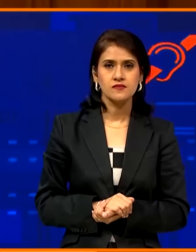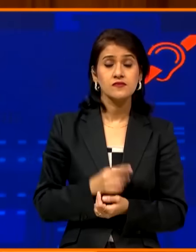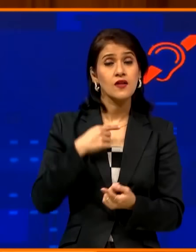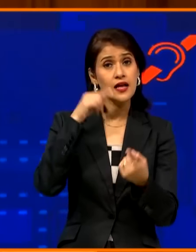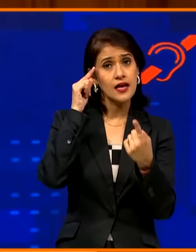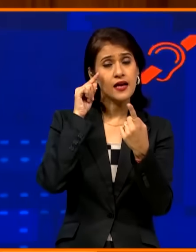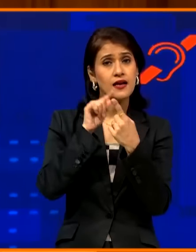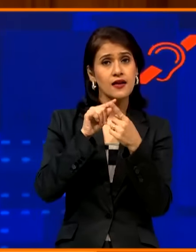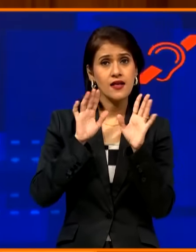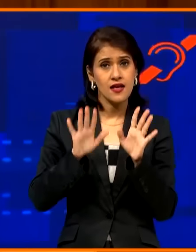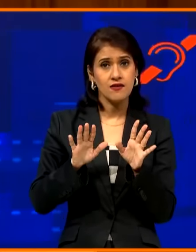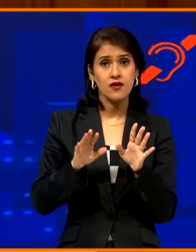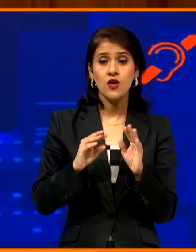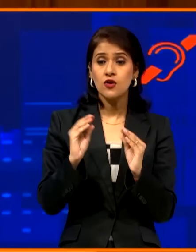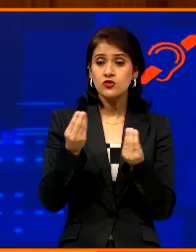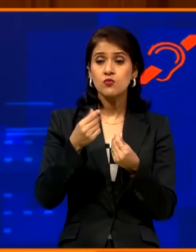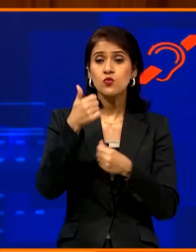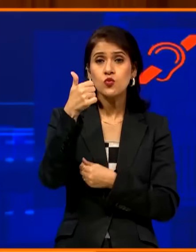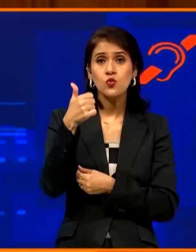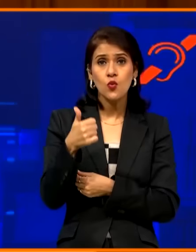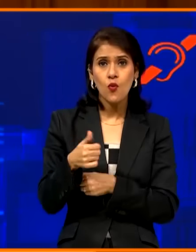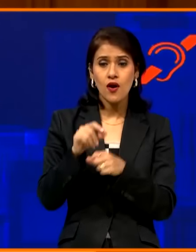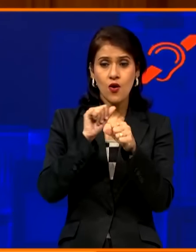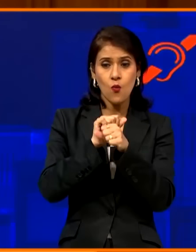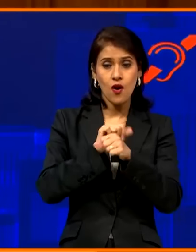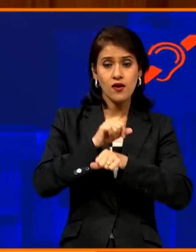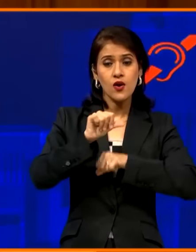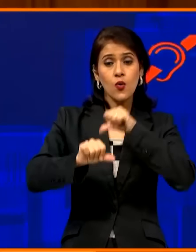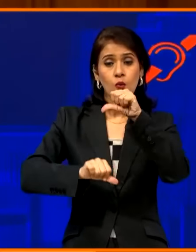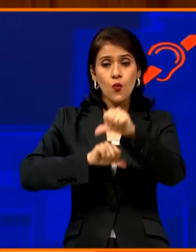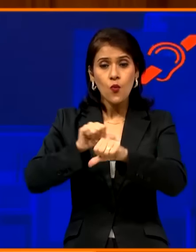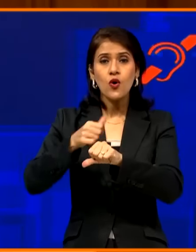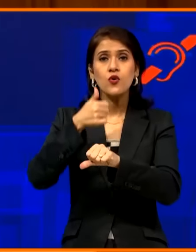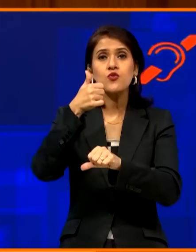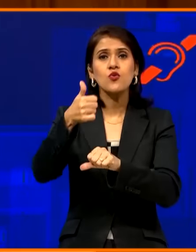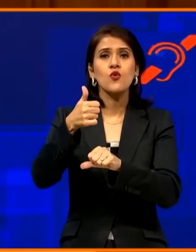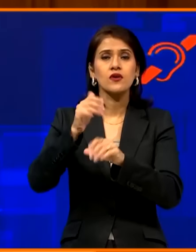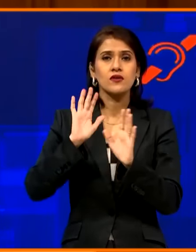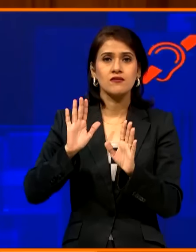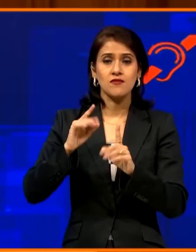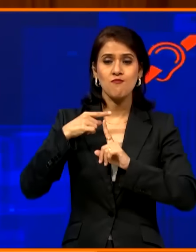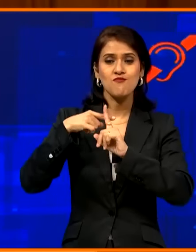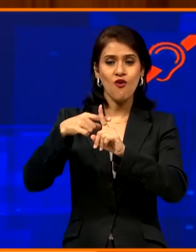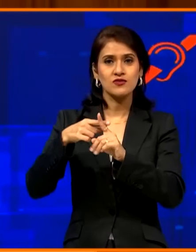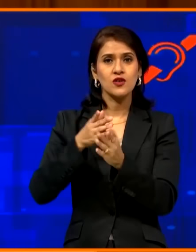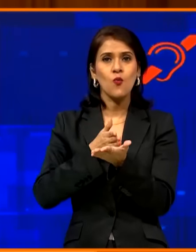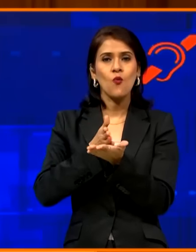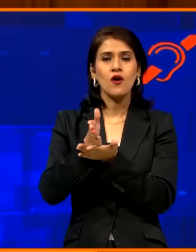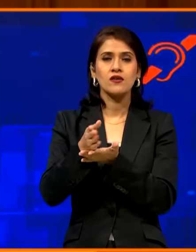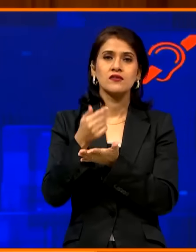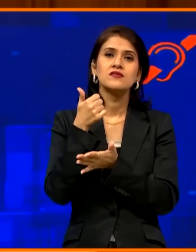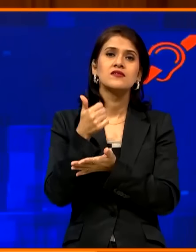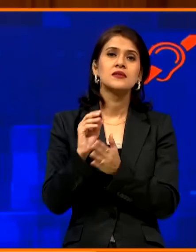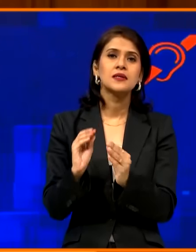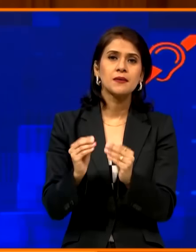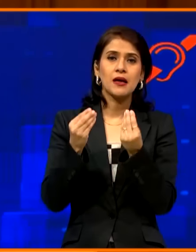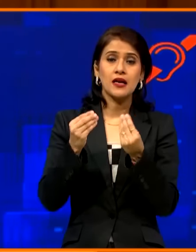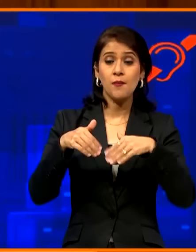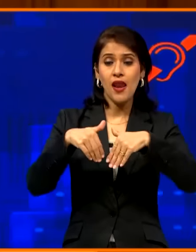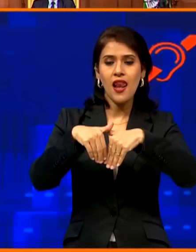और अच्छे काम को अच्छे अंदाज से अच्छाई के साथ लिया जाए और उसकी